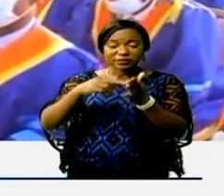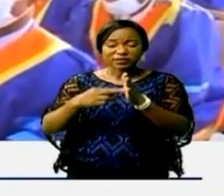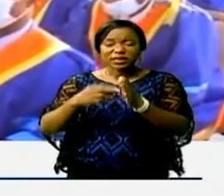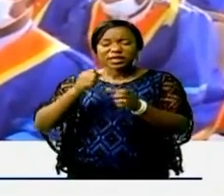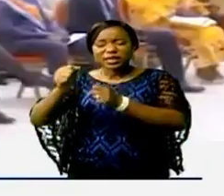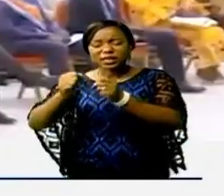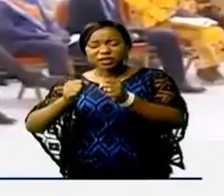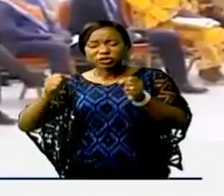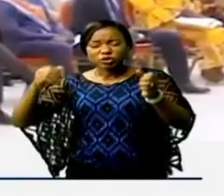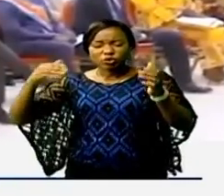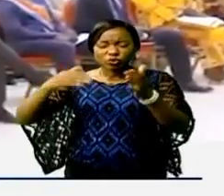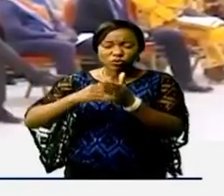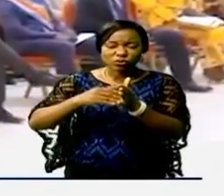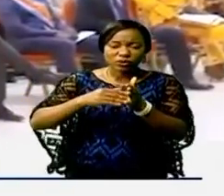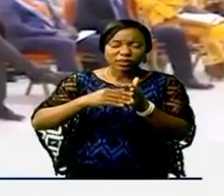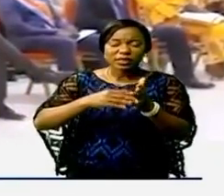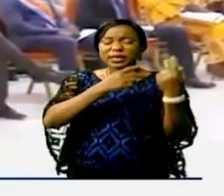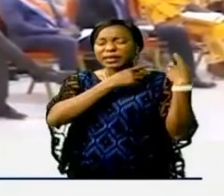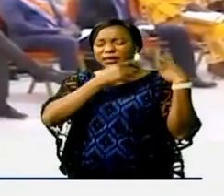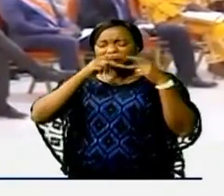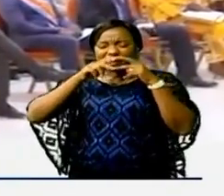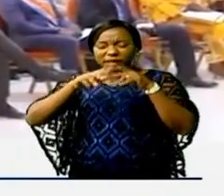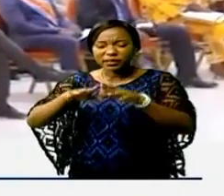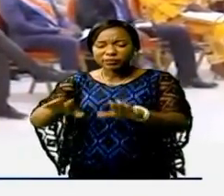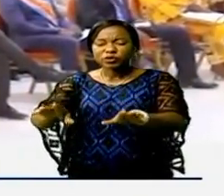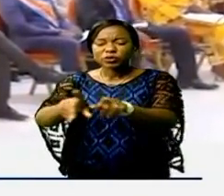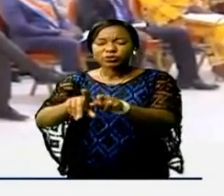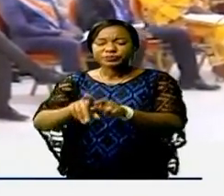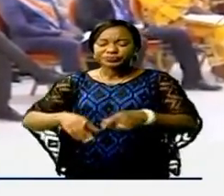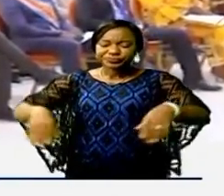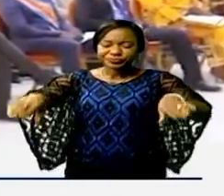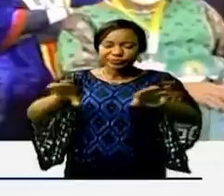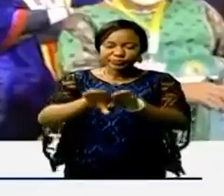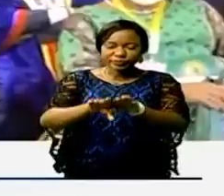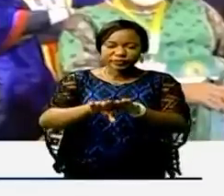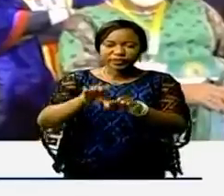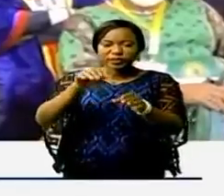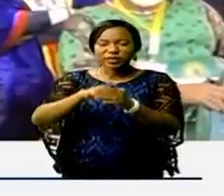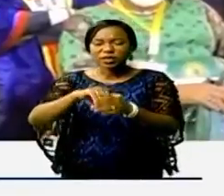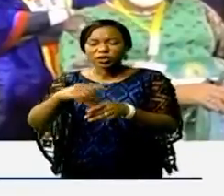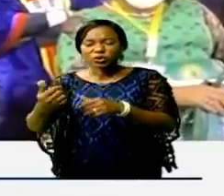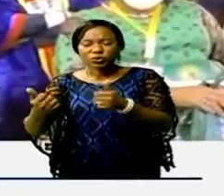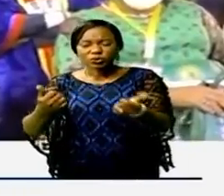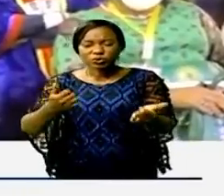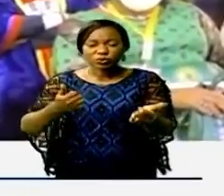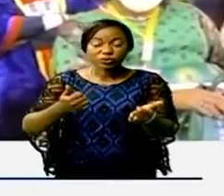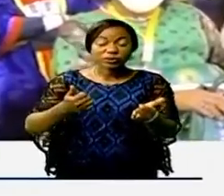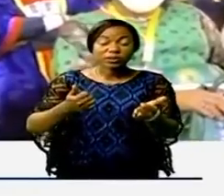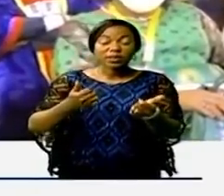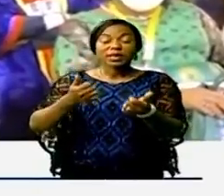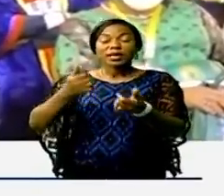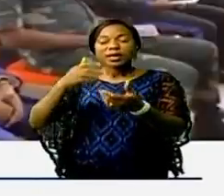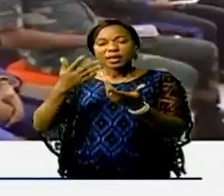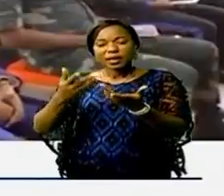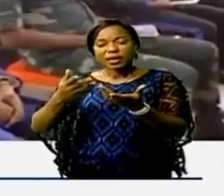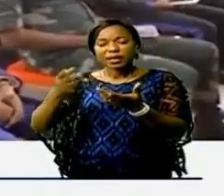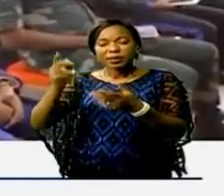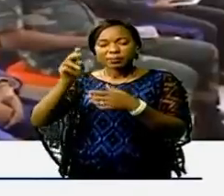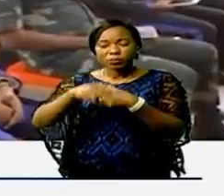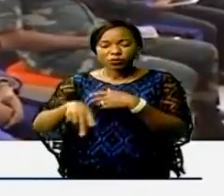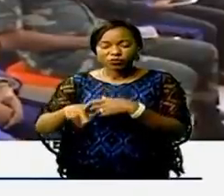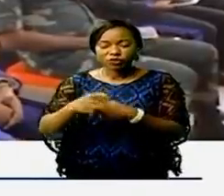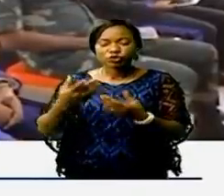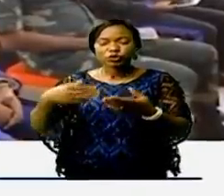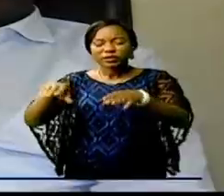la mesure du gouvernement portant fermeture de la faculté de médecine dans certains établissements d'enseignement supérieur et universitaire. Il y a